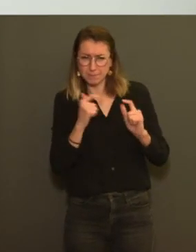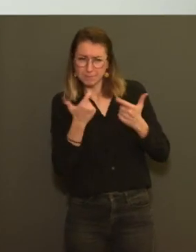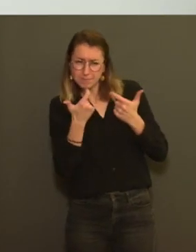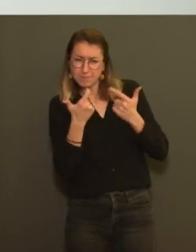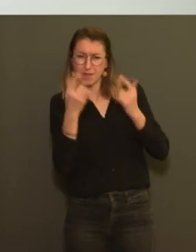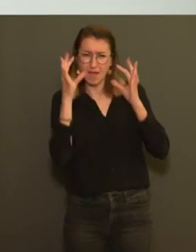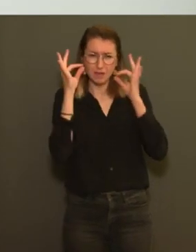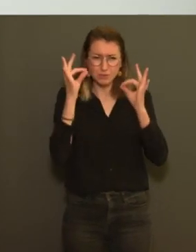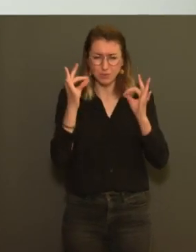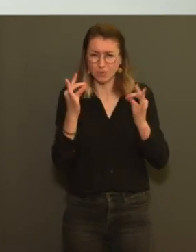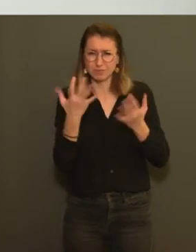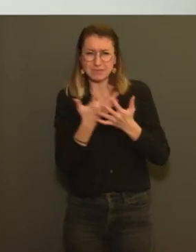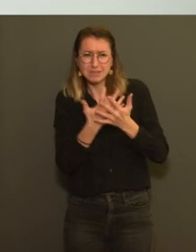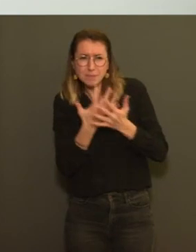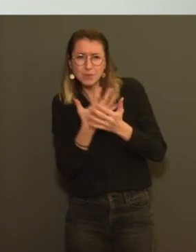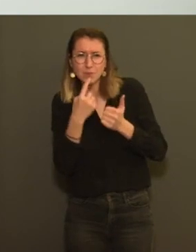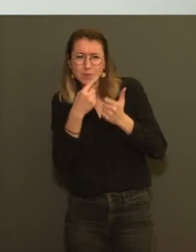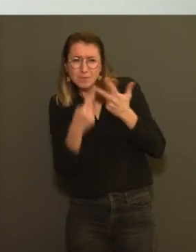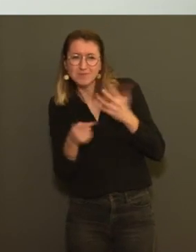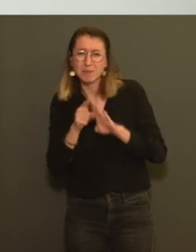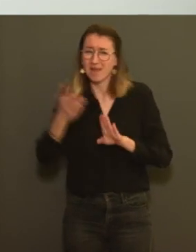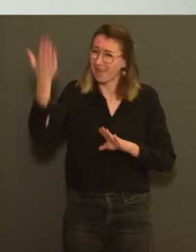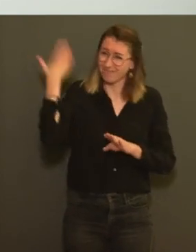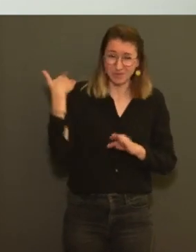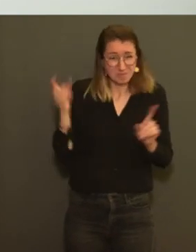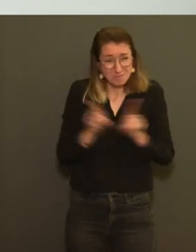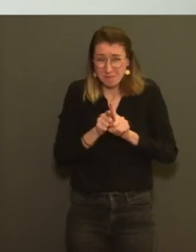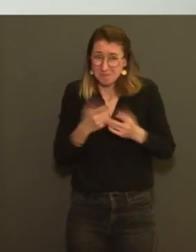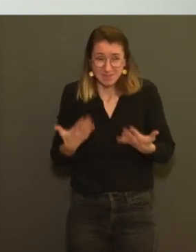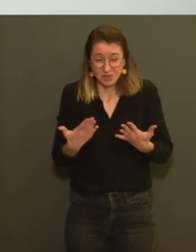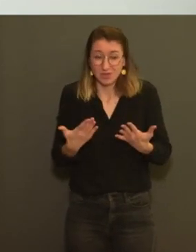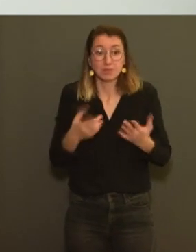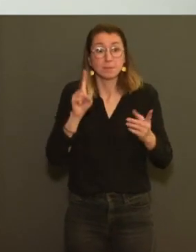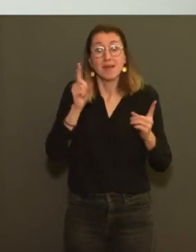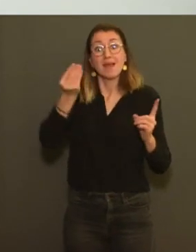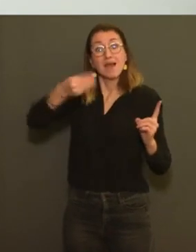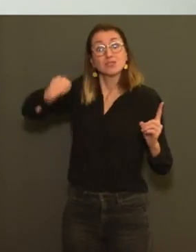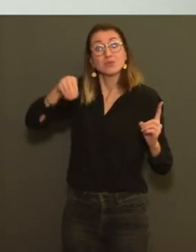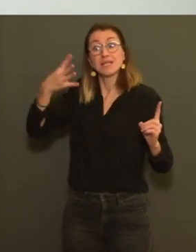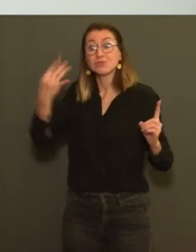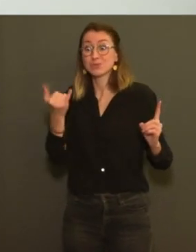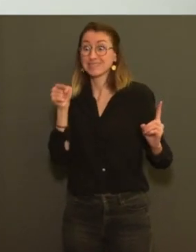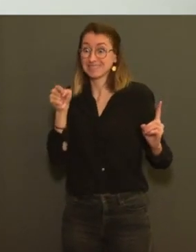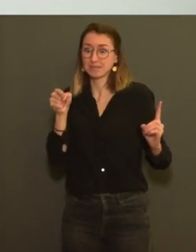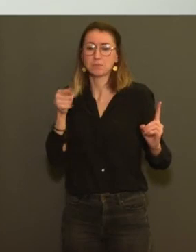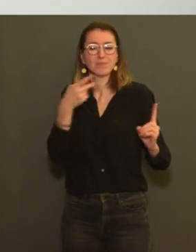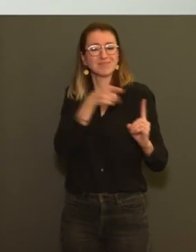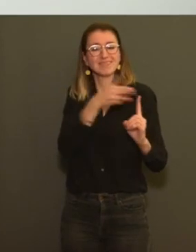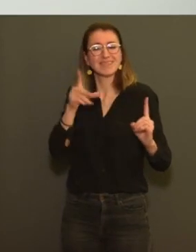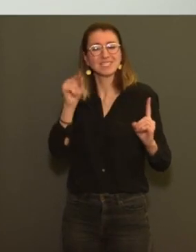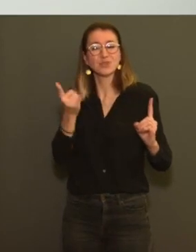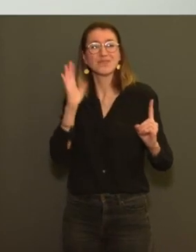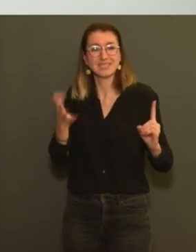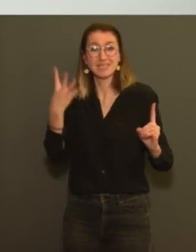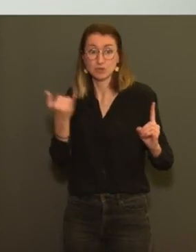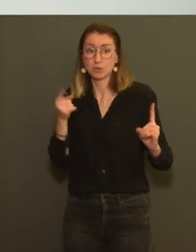qui s'arrêtait à J7, pendant les 4 jours en plus, 10 plus 4, faisant toujours 14 jours. Typiquement,